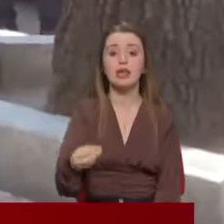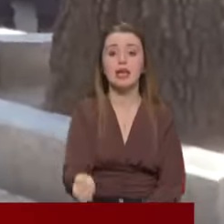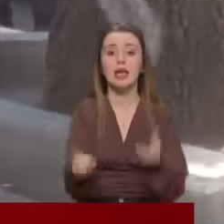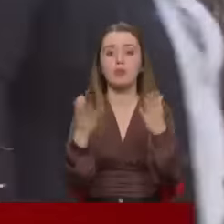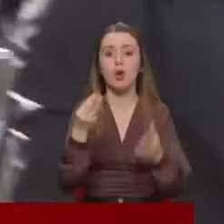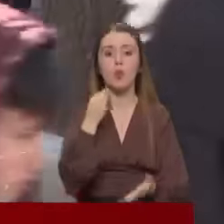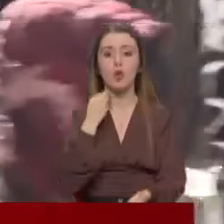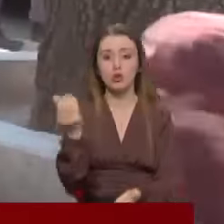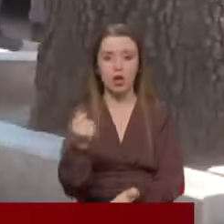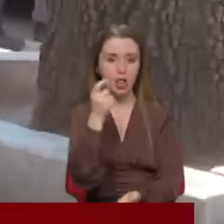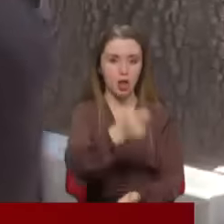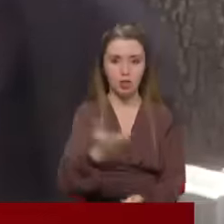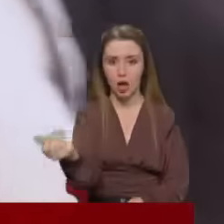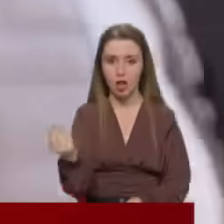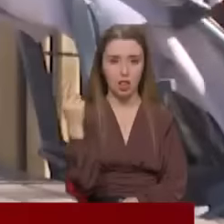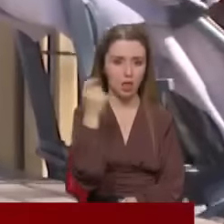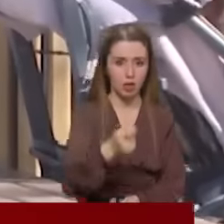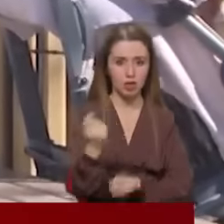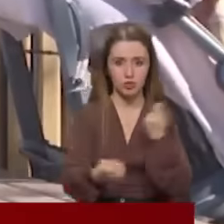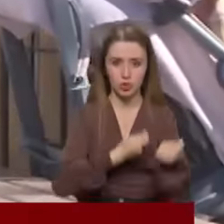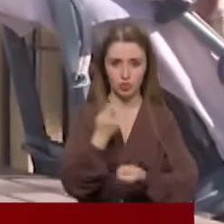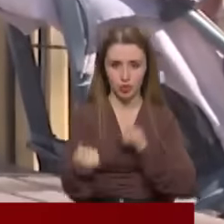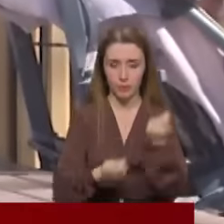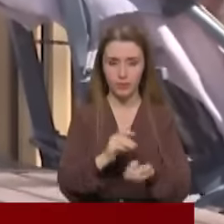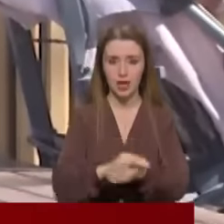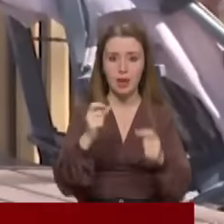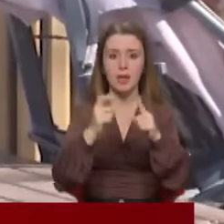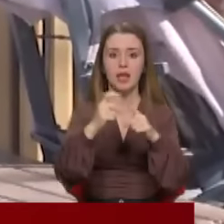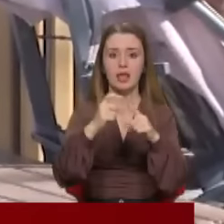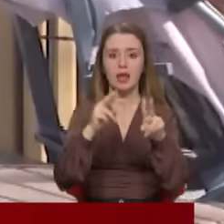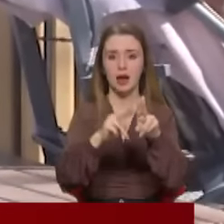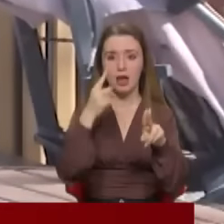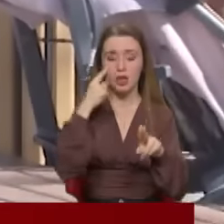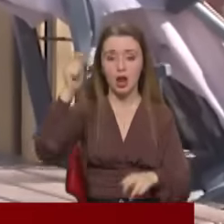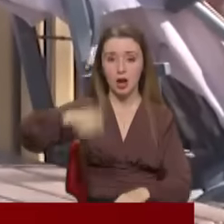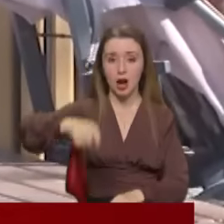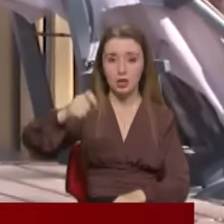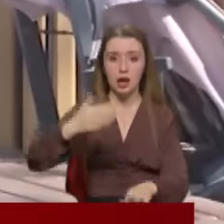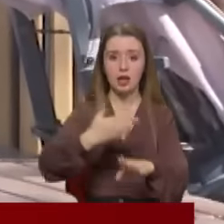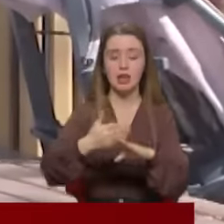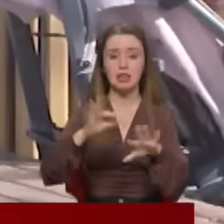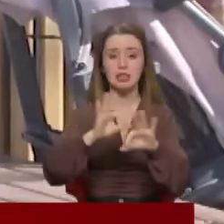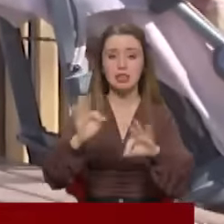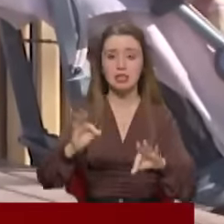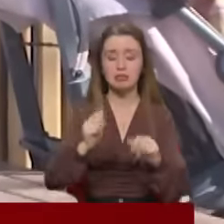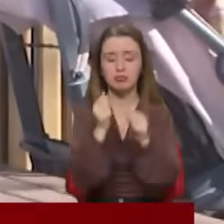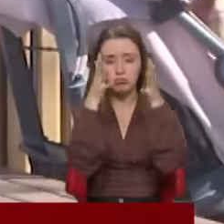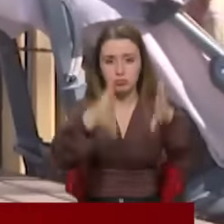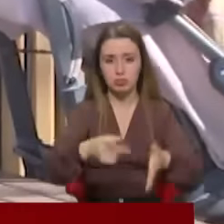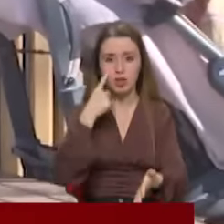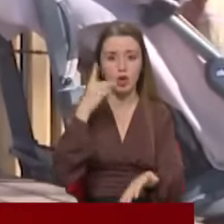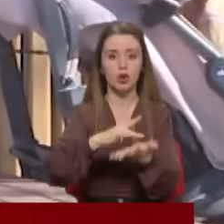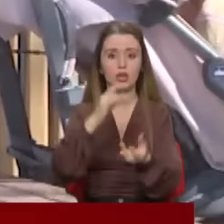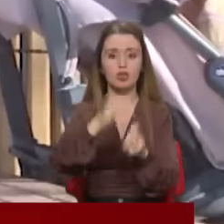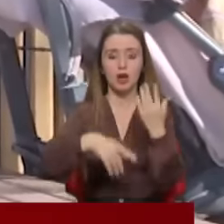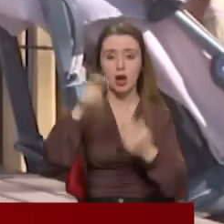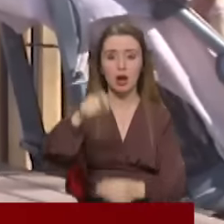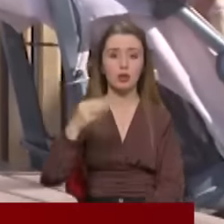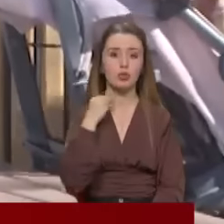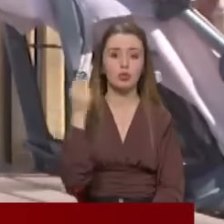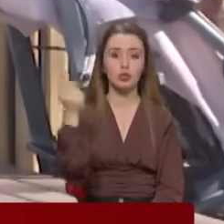borçla kapatıyoruz. Günümüzü kurtarmaya çalışıyoruz. BDDK verilerine göre kredi kartıyla taksitsiz harcama tutarından ortaya çıkan kredi kartı